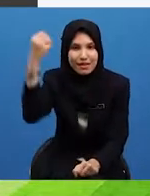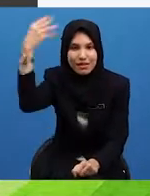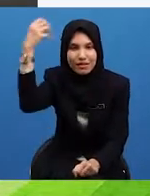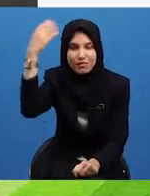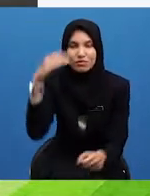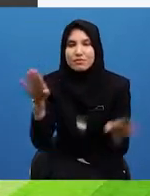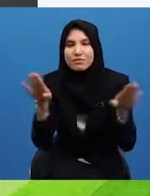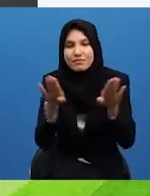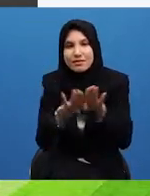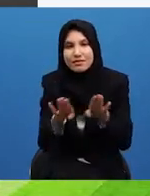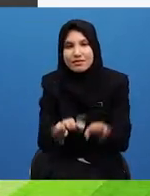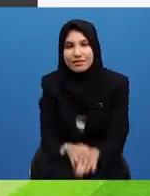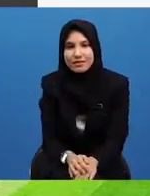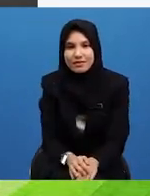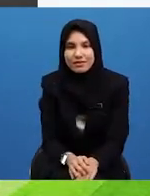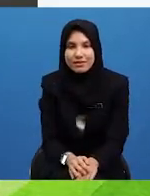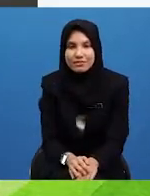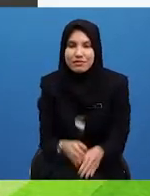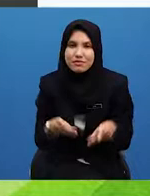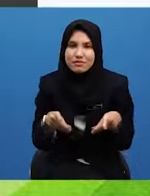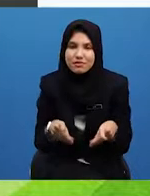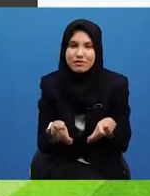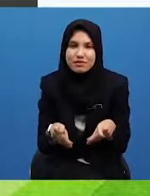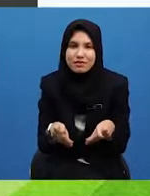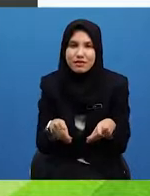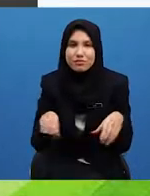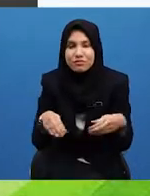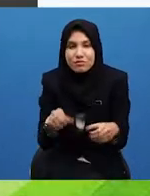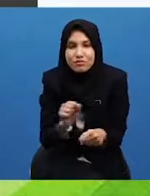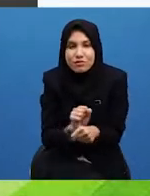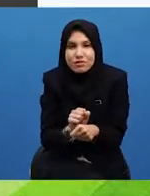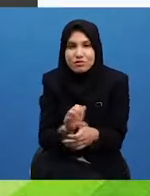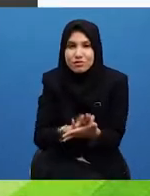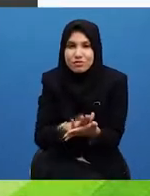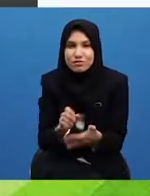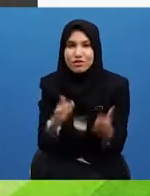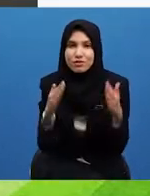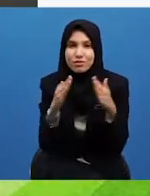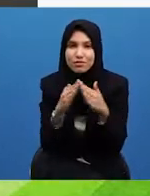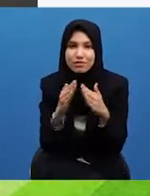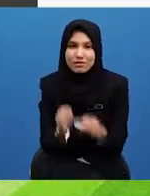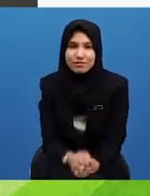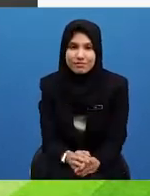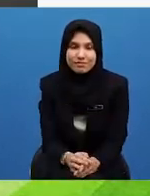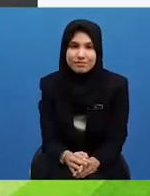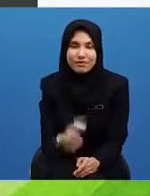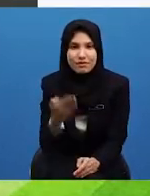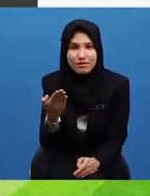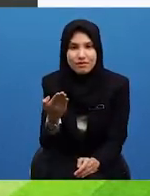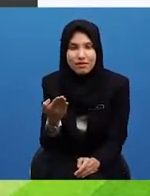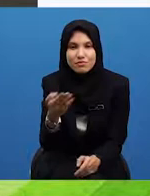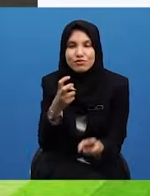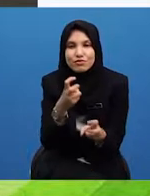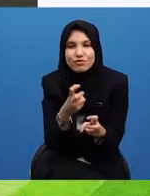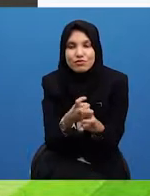terpadam titik ke kamu sedang membuat kerja-kerja sekolah di rumah Kamu tidak akan